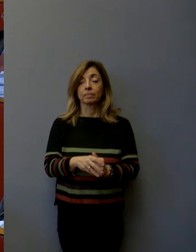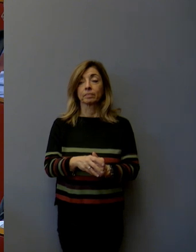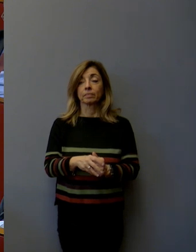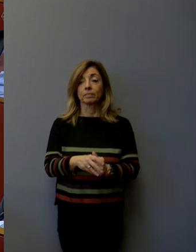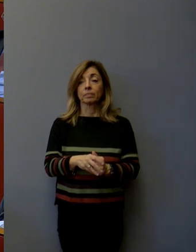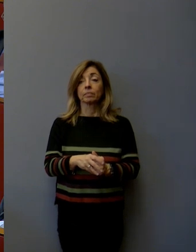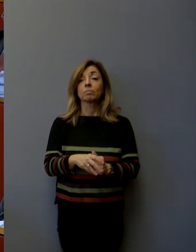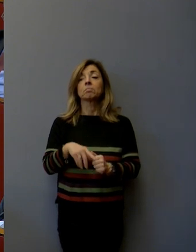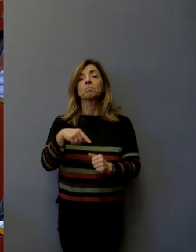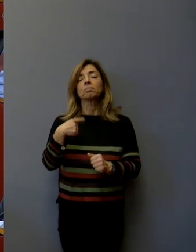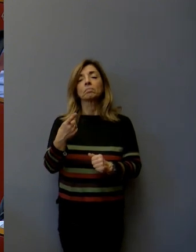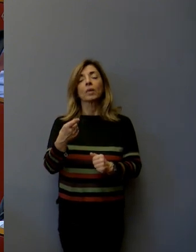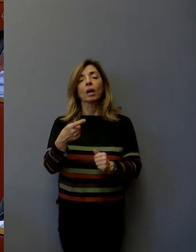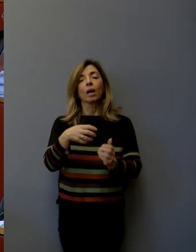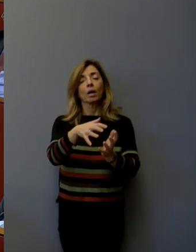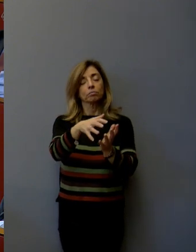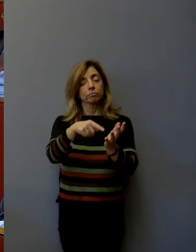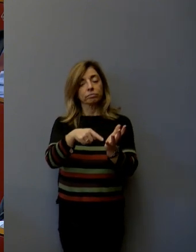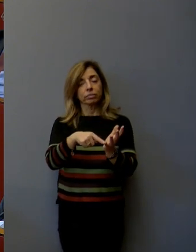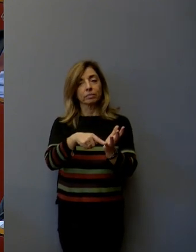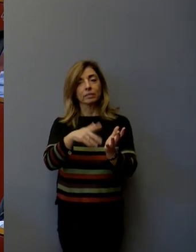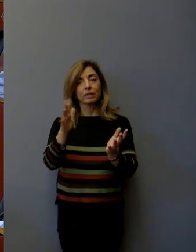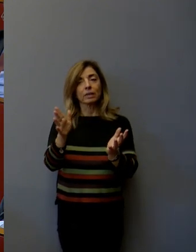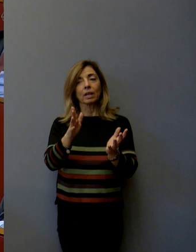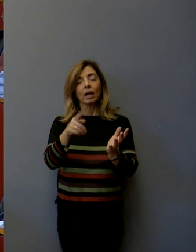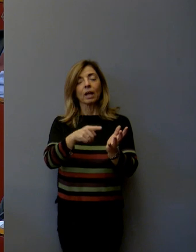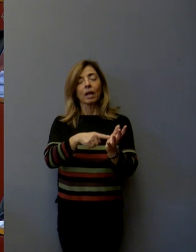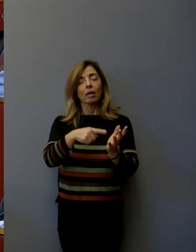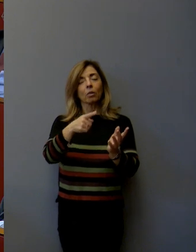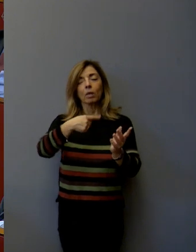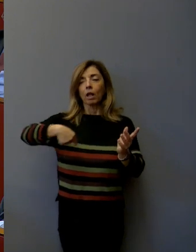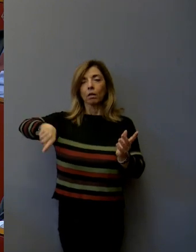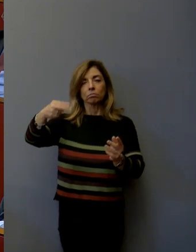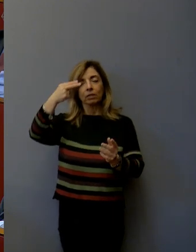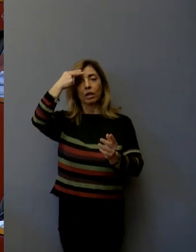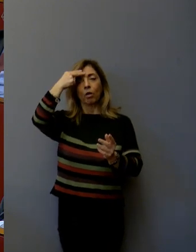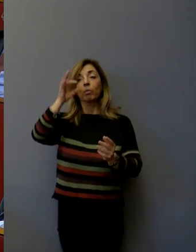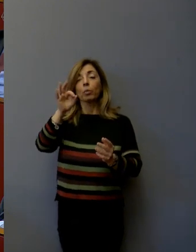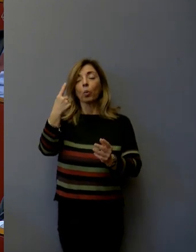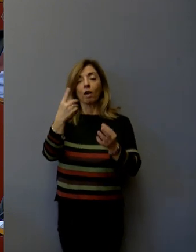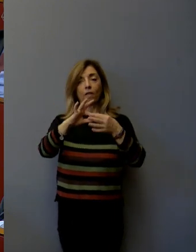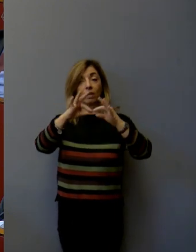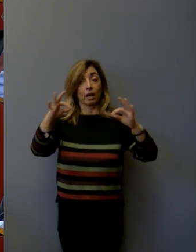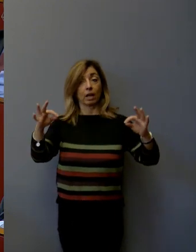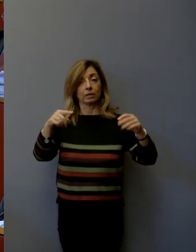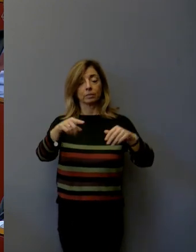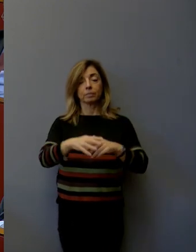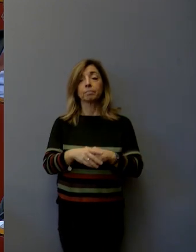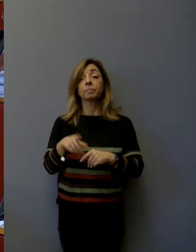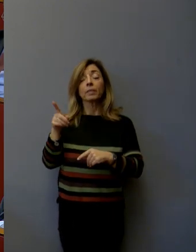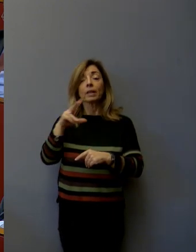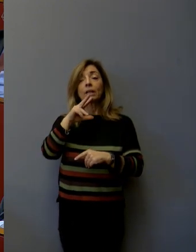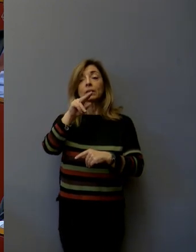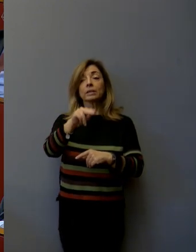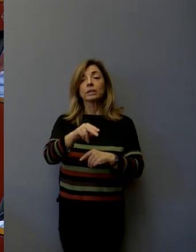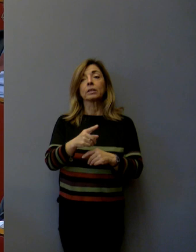nell'immaginario collettivo per una frase soprattutto ovvero piano diceva bisogna ricucire